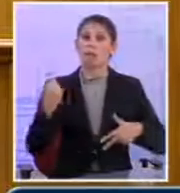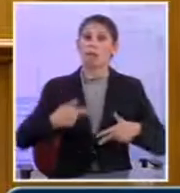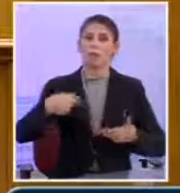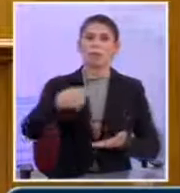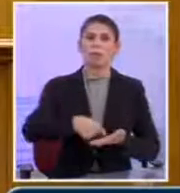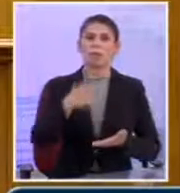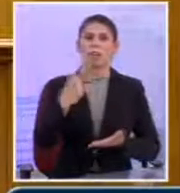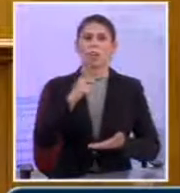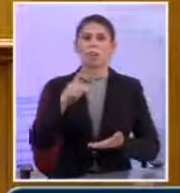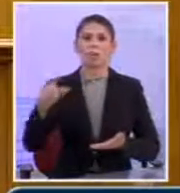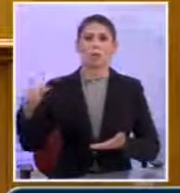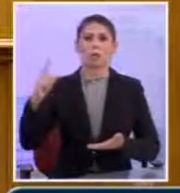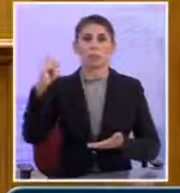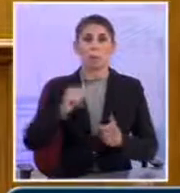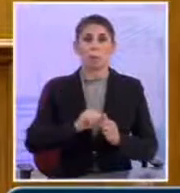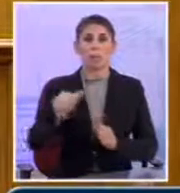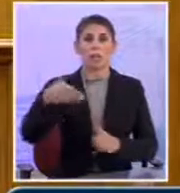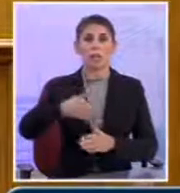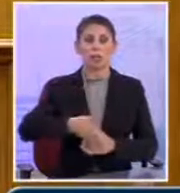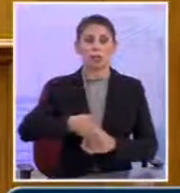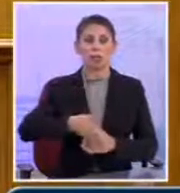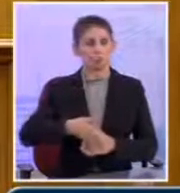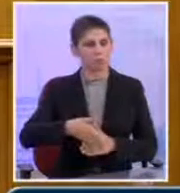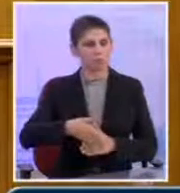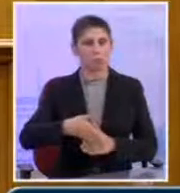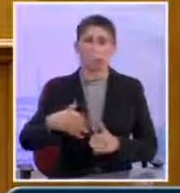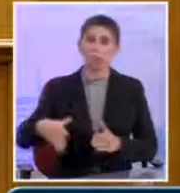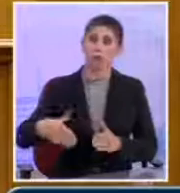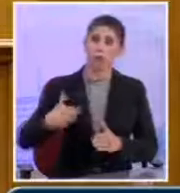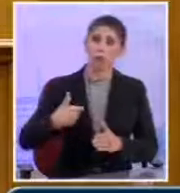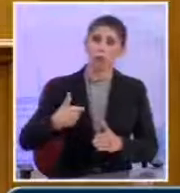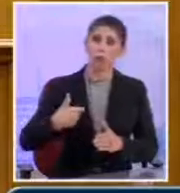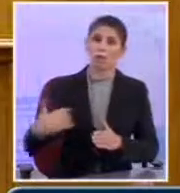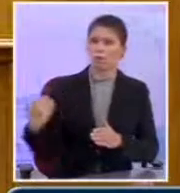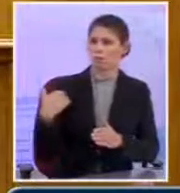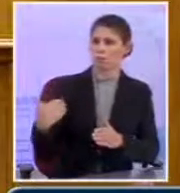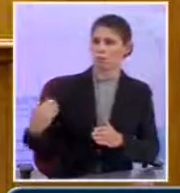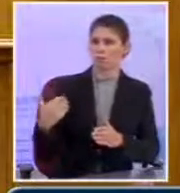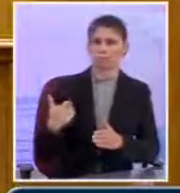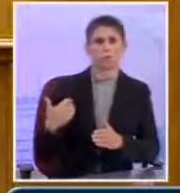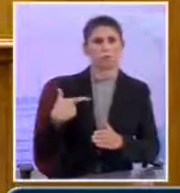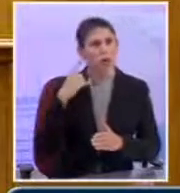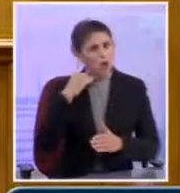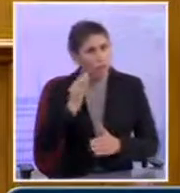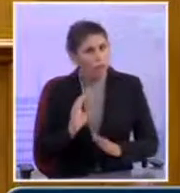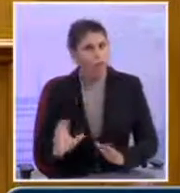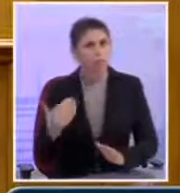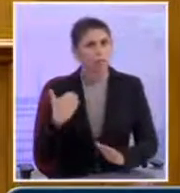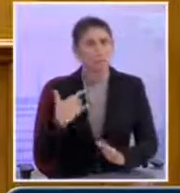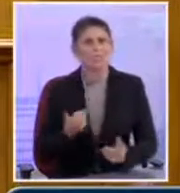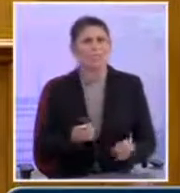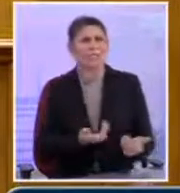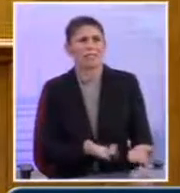2 εκατομμύρια το μήνα ενίκεια. Και δέχτηκα οχλήσεις, εύλογες οχλήσεις, καλά τι είναι